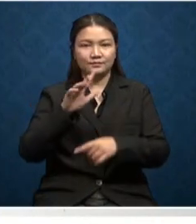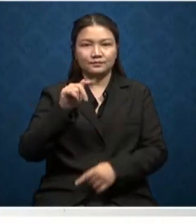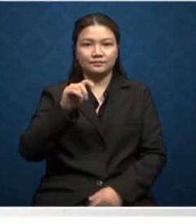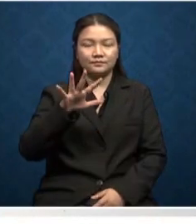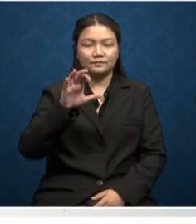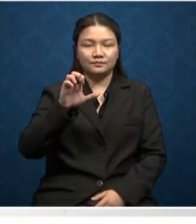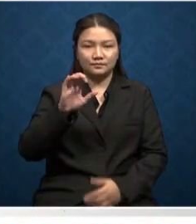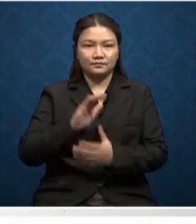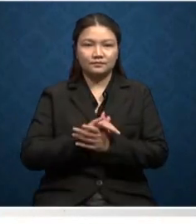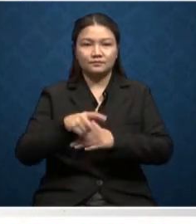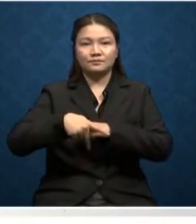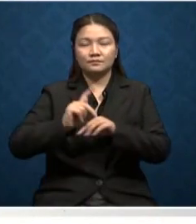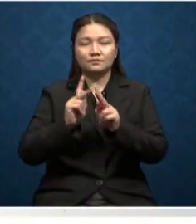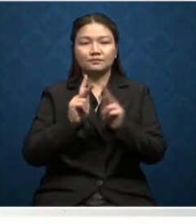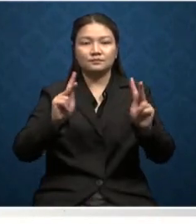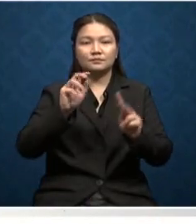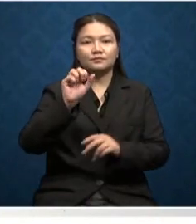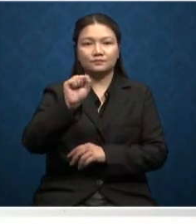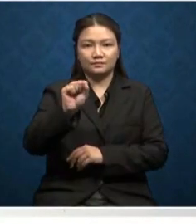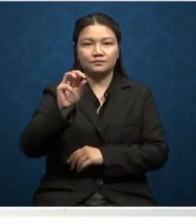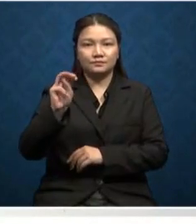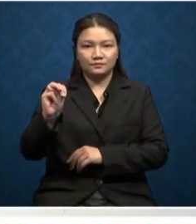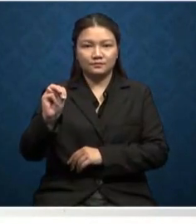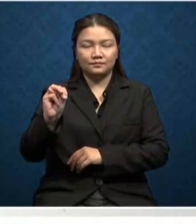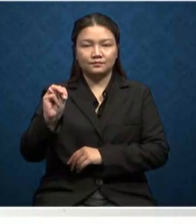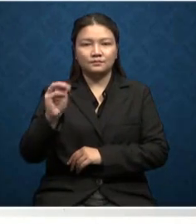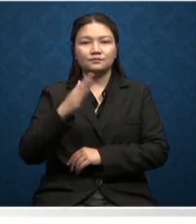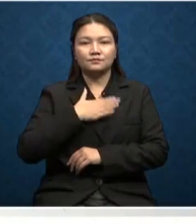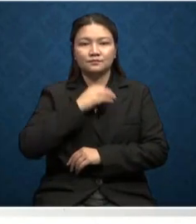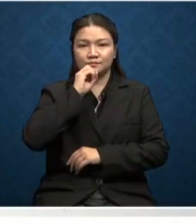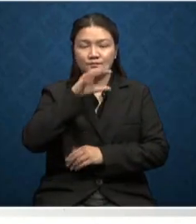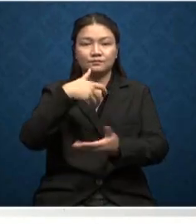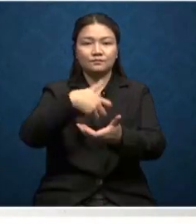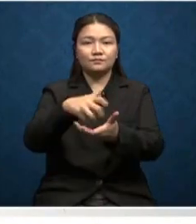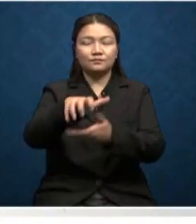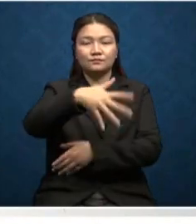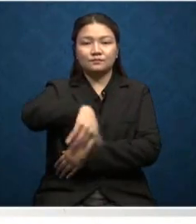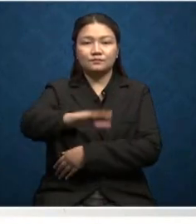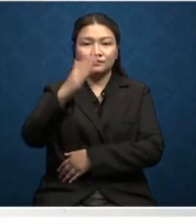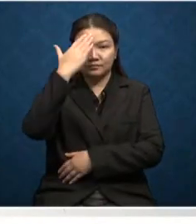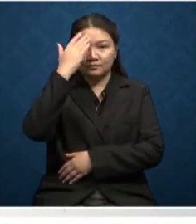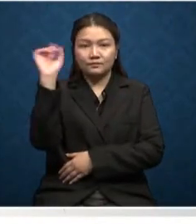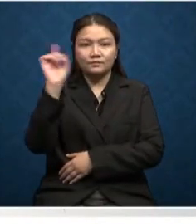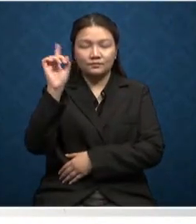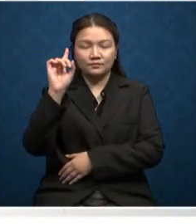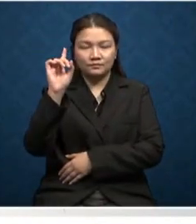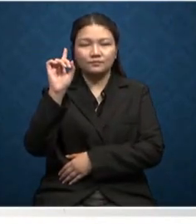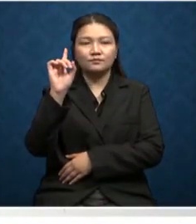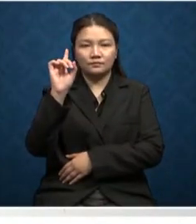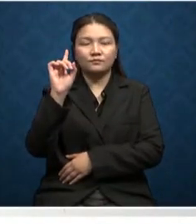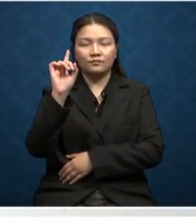ประธานคณะกรรมการสามัญขอกราบเรียนให้ที่ประชุมทราบถึงกระบวนการได้ม